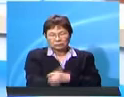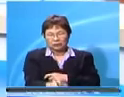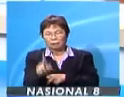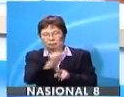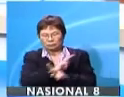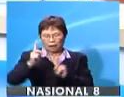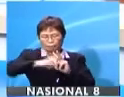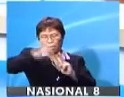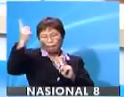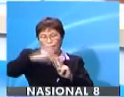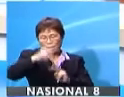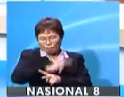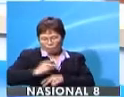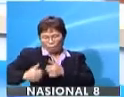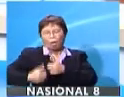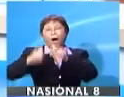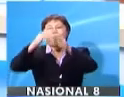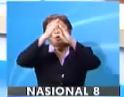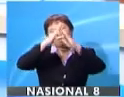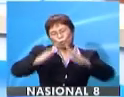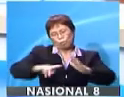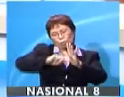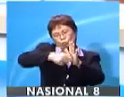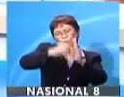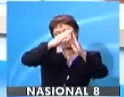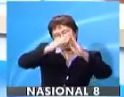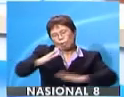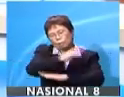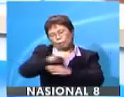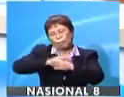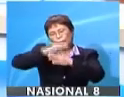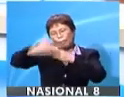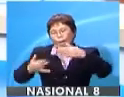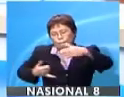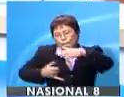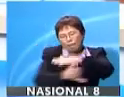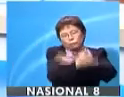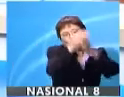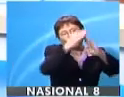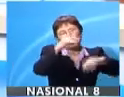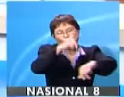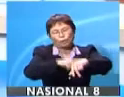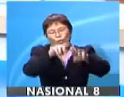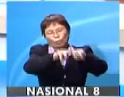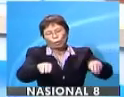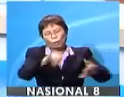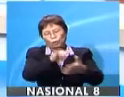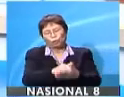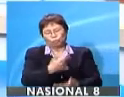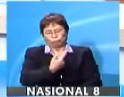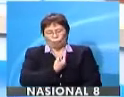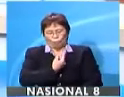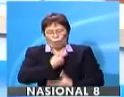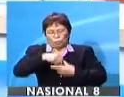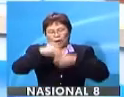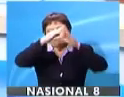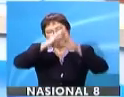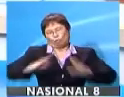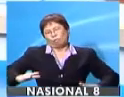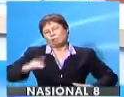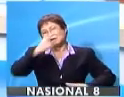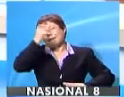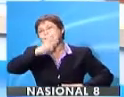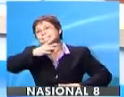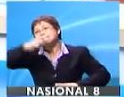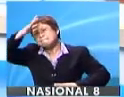pengawal keselamatan mempunyai kunci pendua rumah mangsa dan telah masuk ke dalam rumah berkenaan ketika pelajar itu bersendirian di rumah kerana